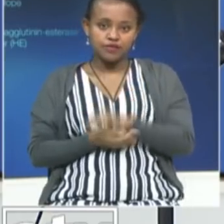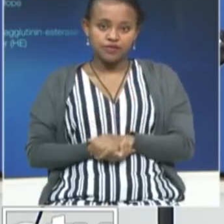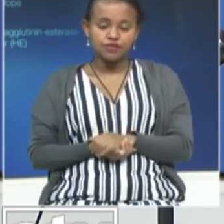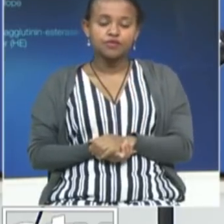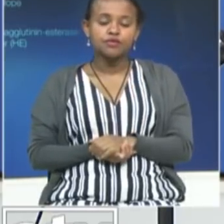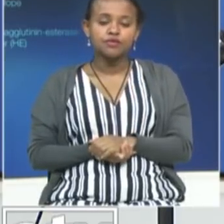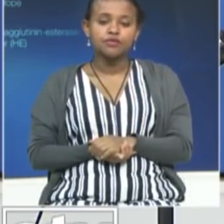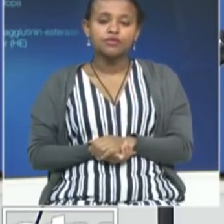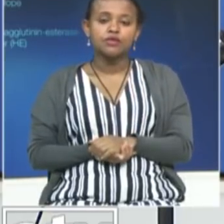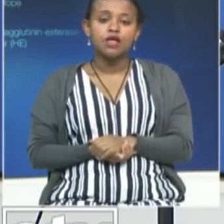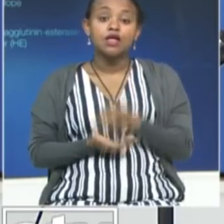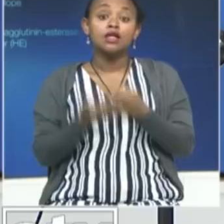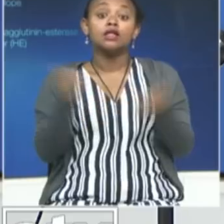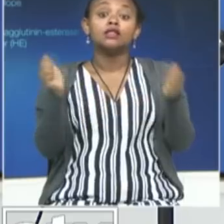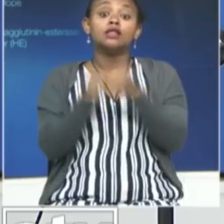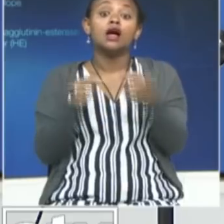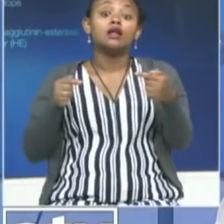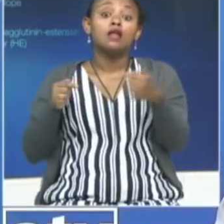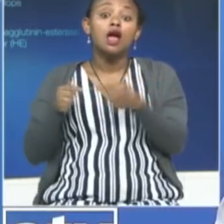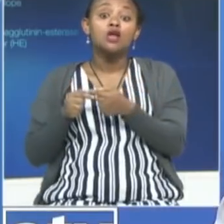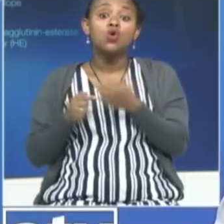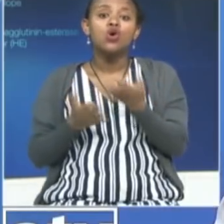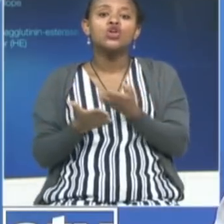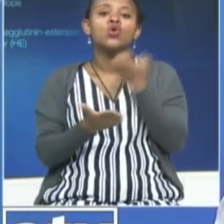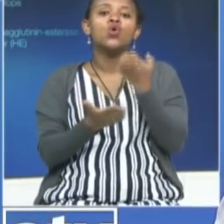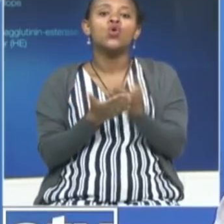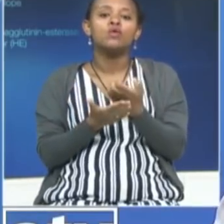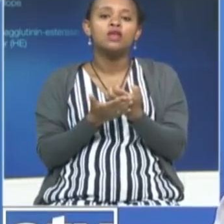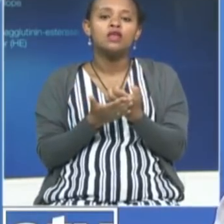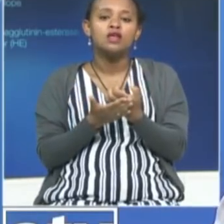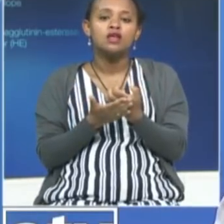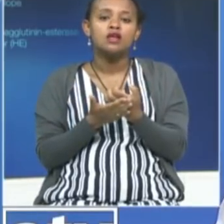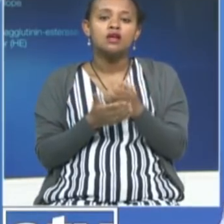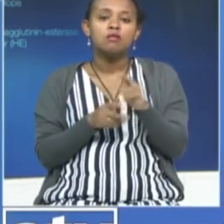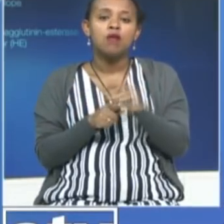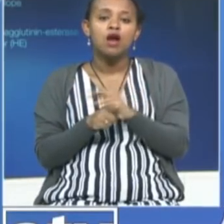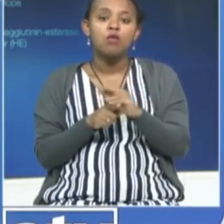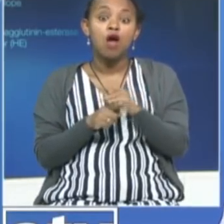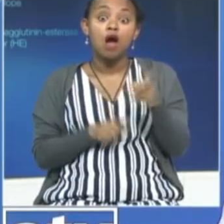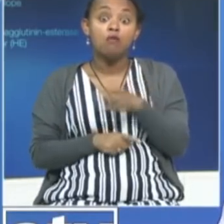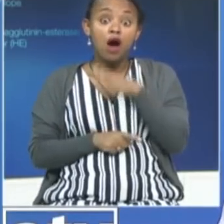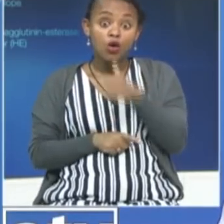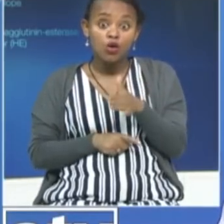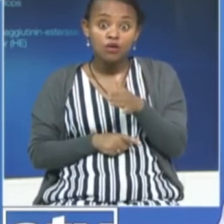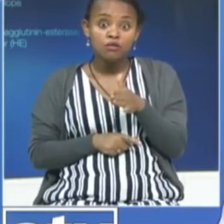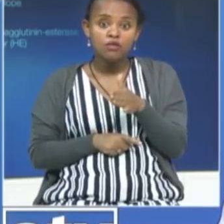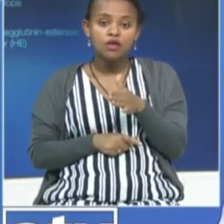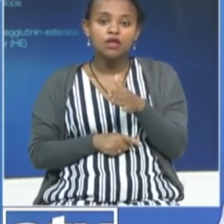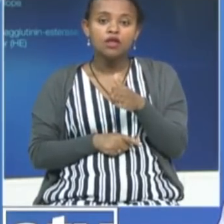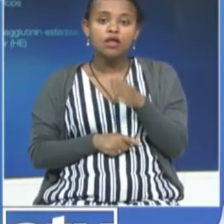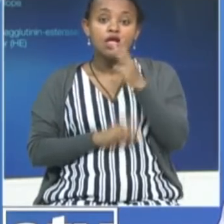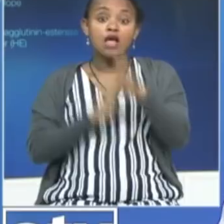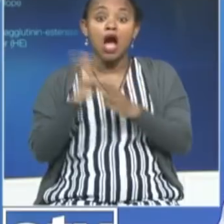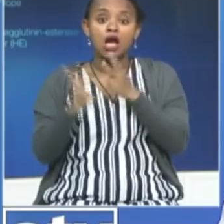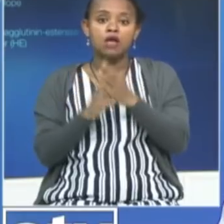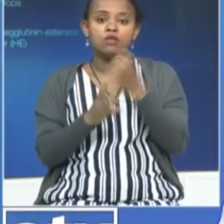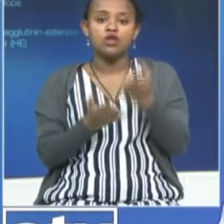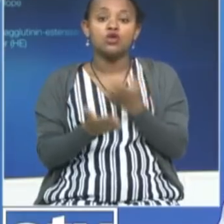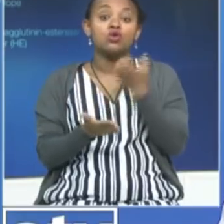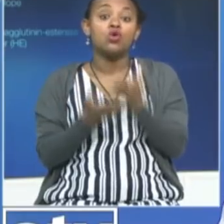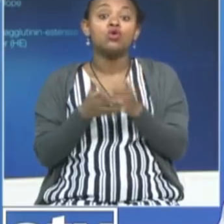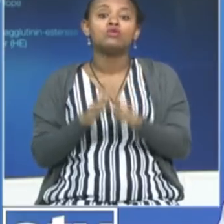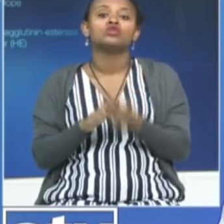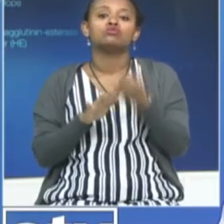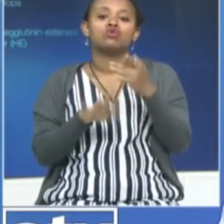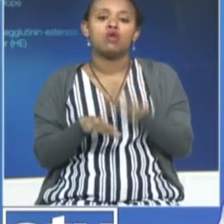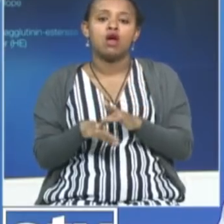በጣም እንግዲህ ከዚህ ጋር ተያይዞ ኢኮኖሚ እንደው የኢኮኖሚ ባለሙያም ባልሆን የዓለምን ኢኮኖሚ ጅምሩ ላይ